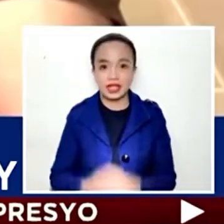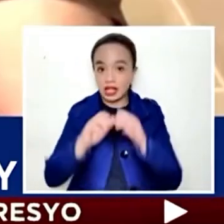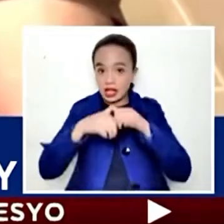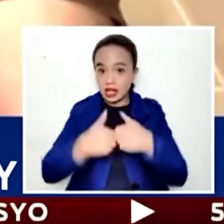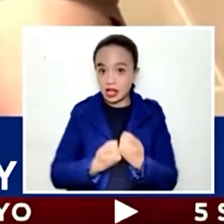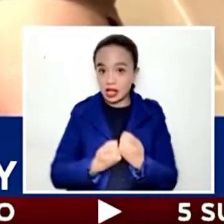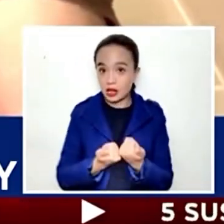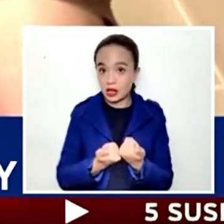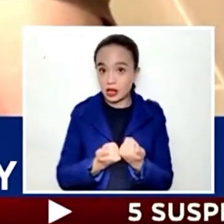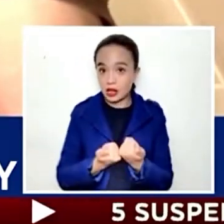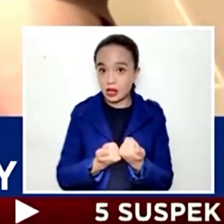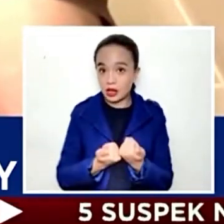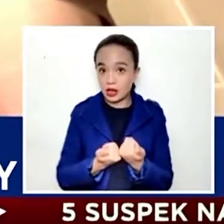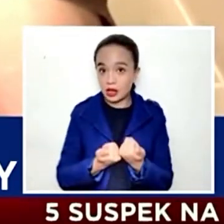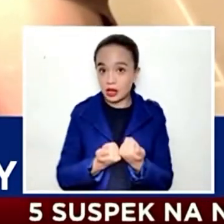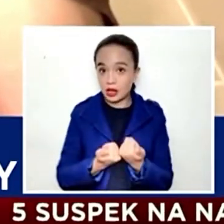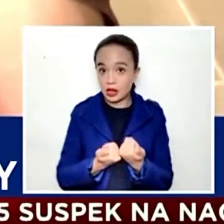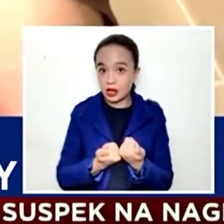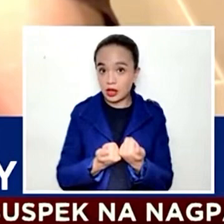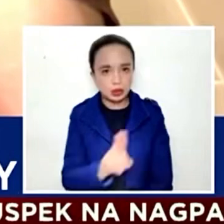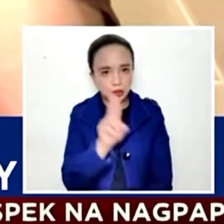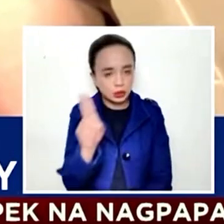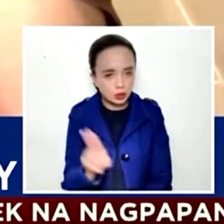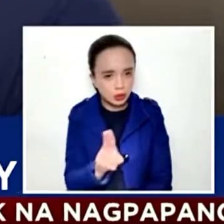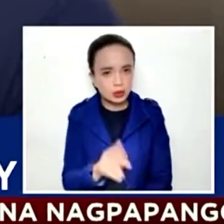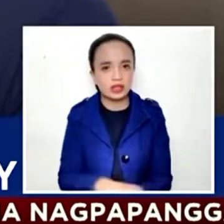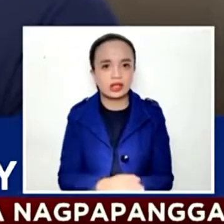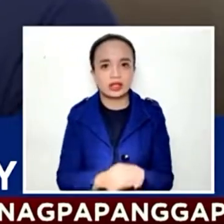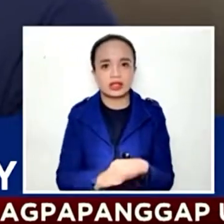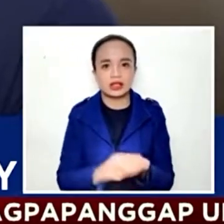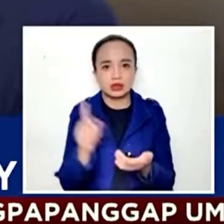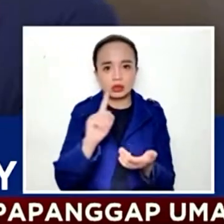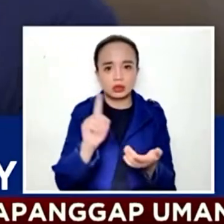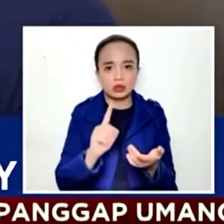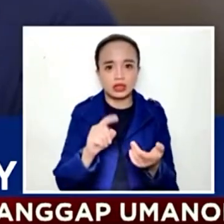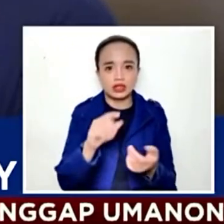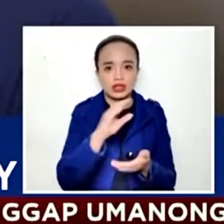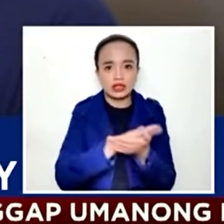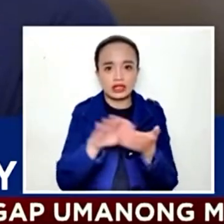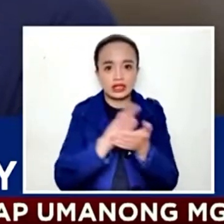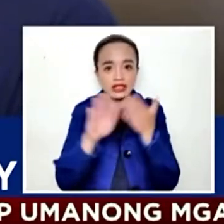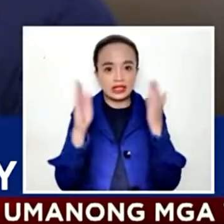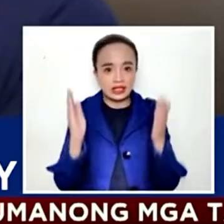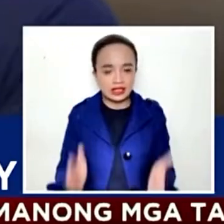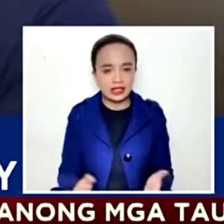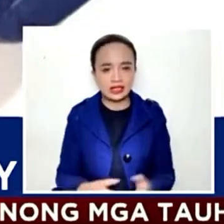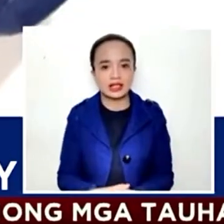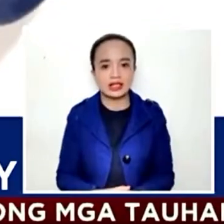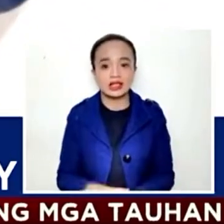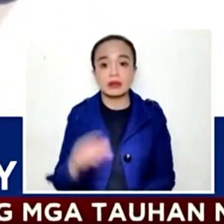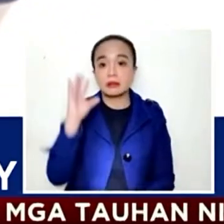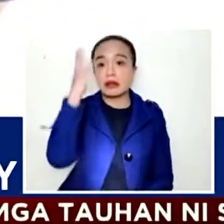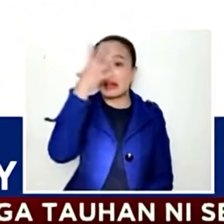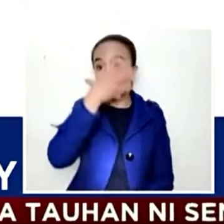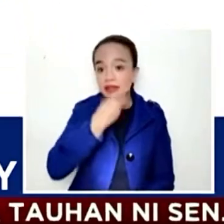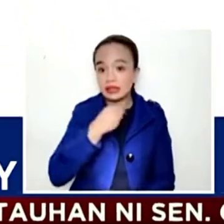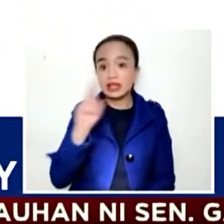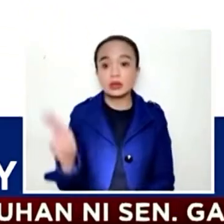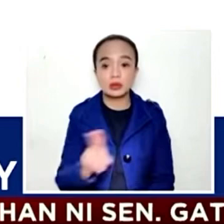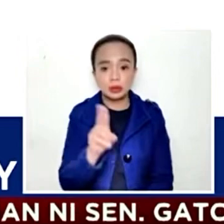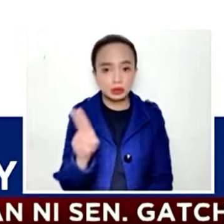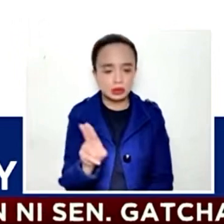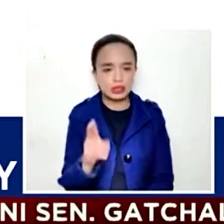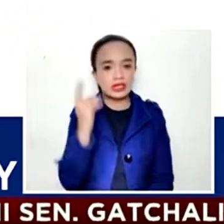na gumamit ng disinfectant toilet bowl cleaner. Maganda siyang gamitin kasi it's